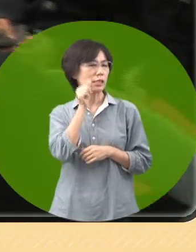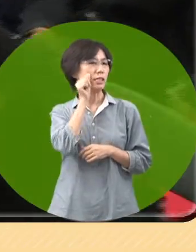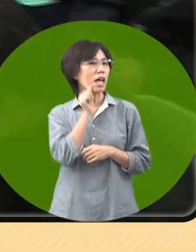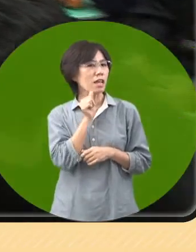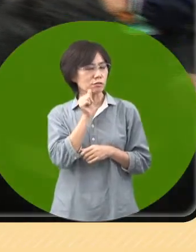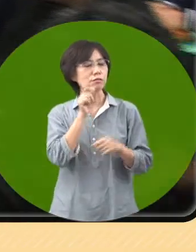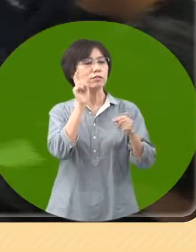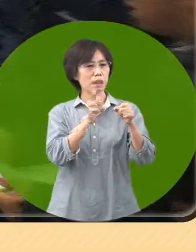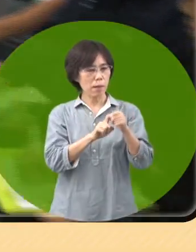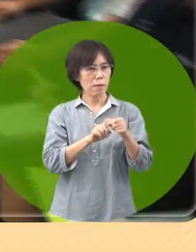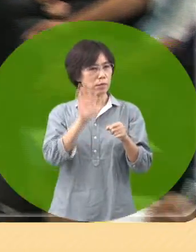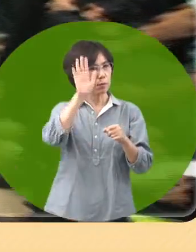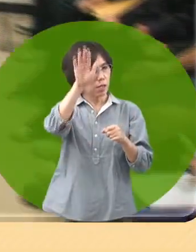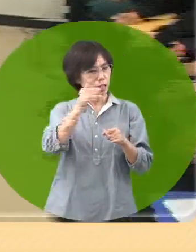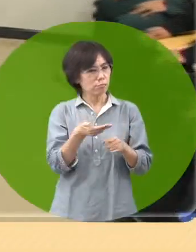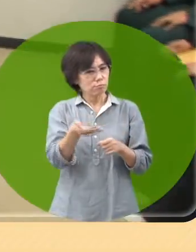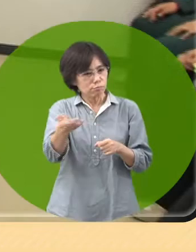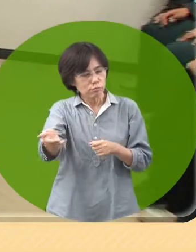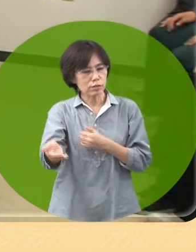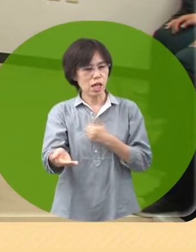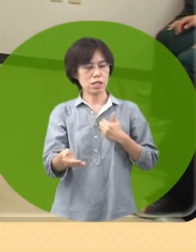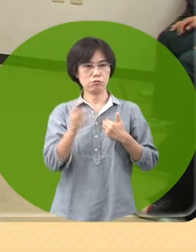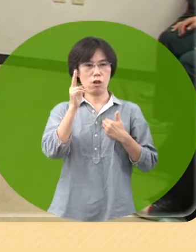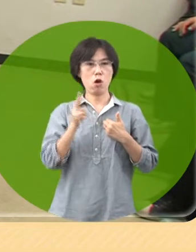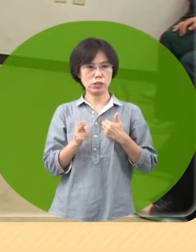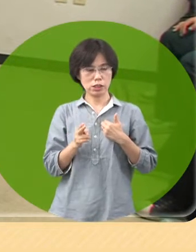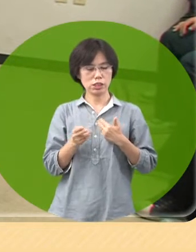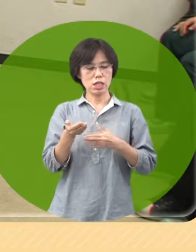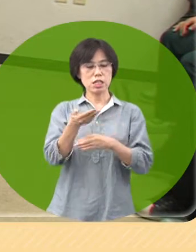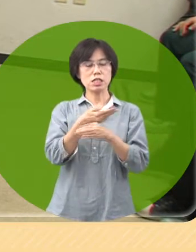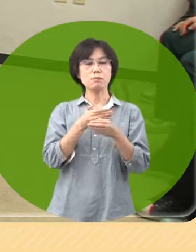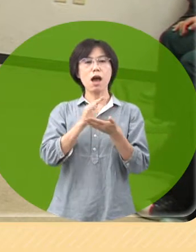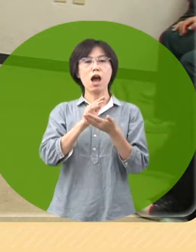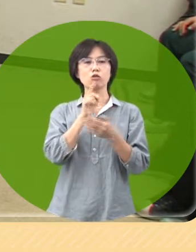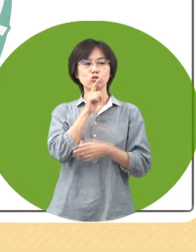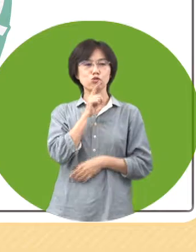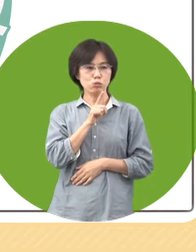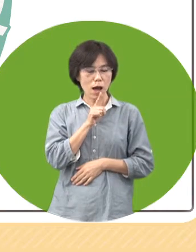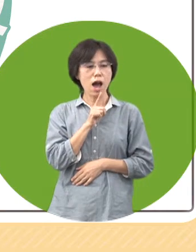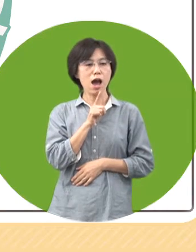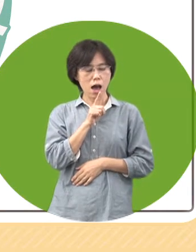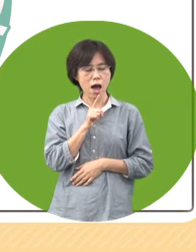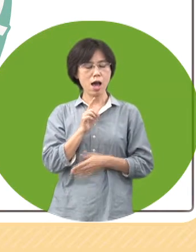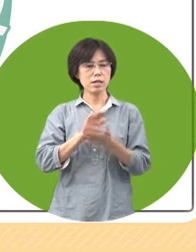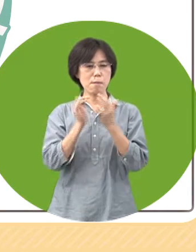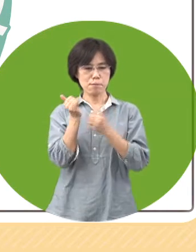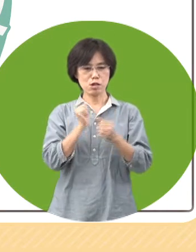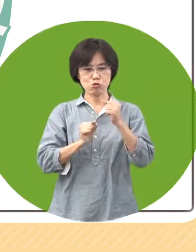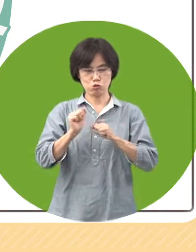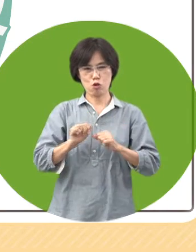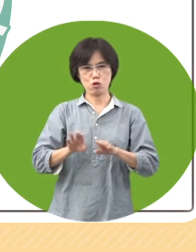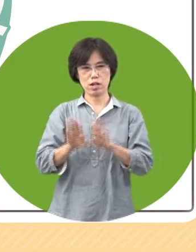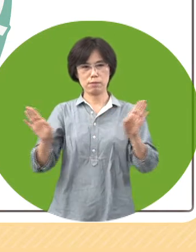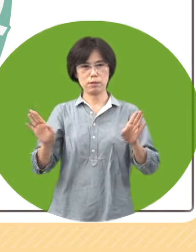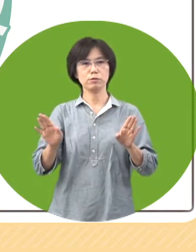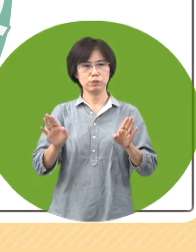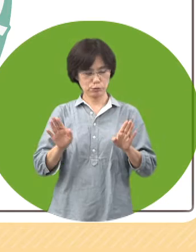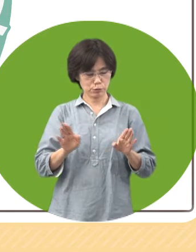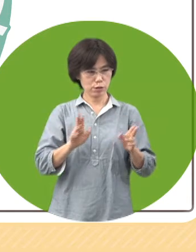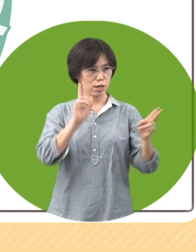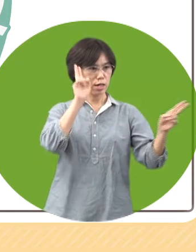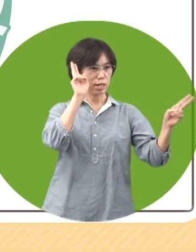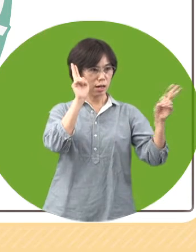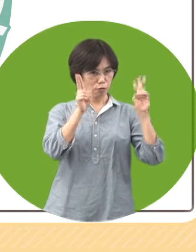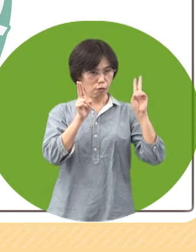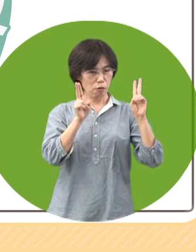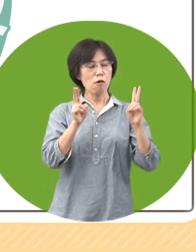でいこうと県ではシマクトゥバ県民運動を展開しています。これは家庭や企業、学校、